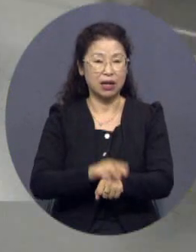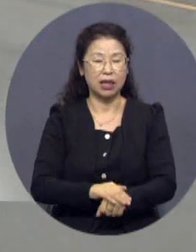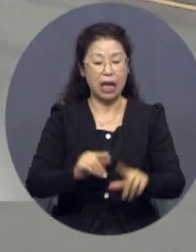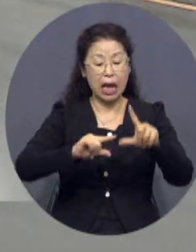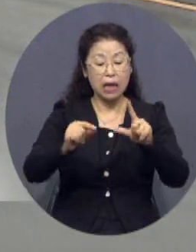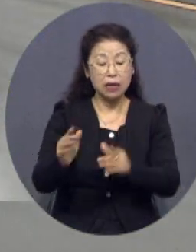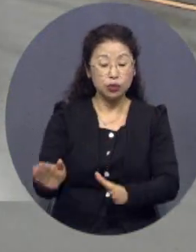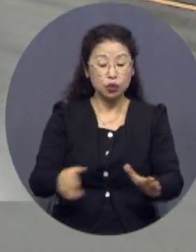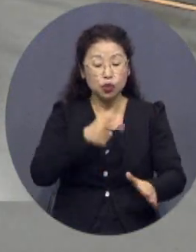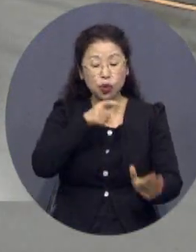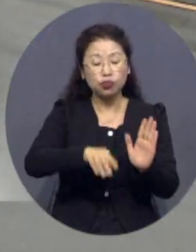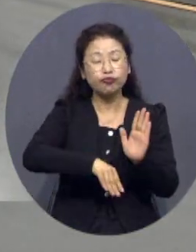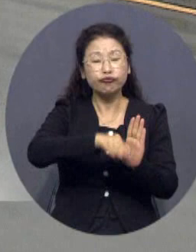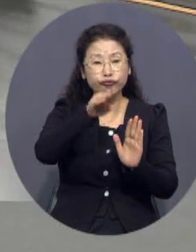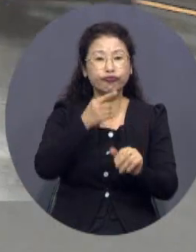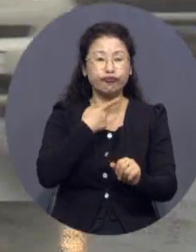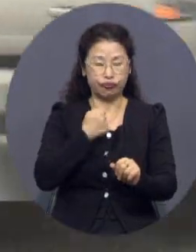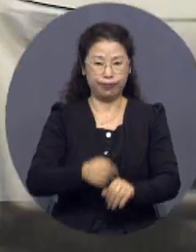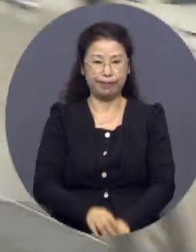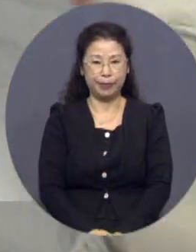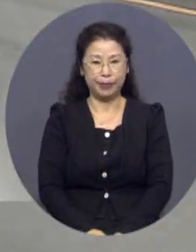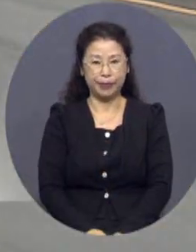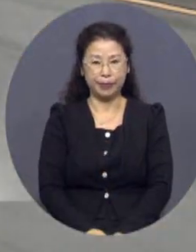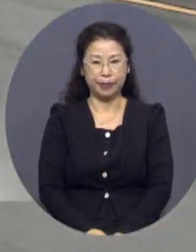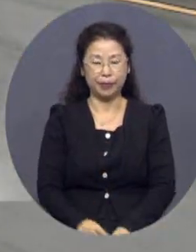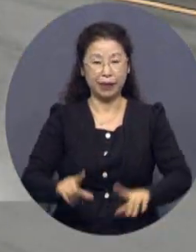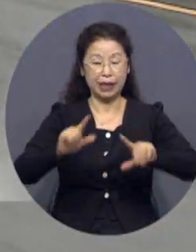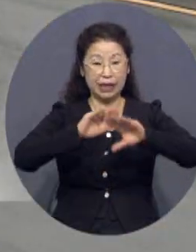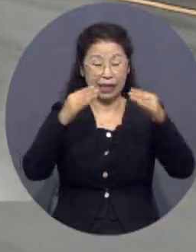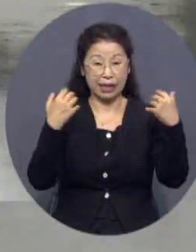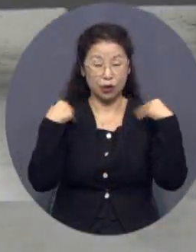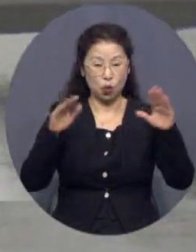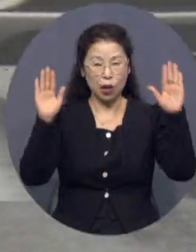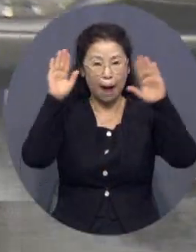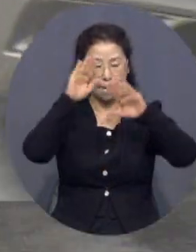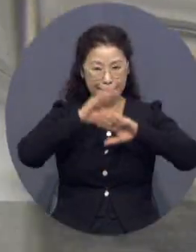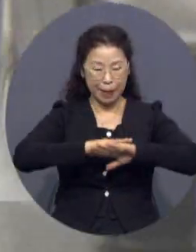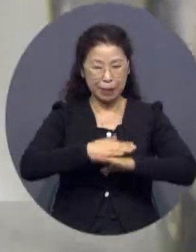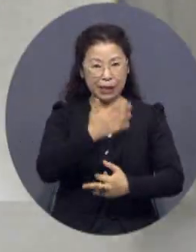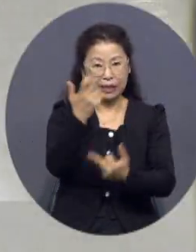일부 도로가 물에 잠기기도 했습니다. 기상청은 오늘